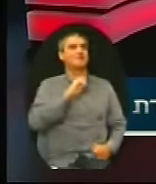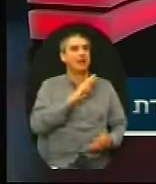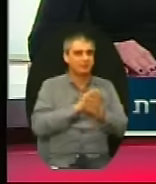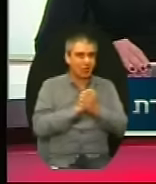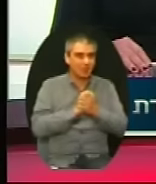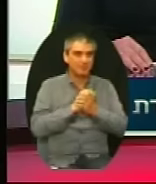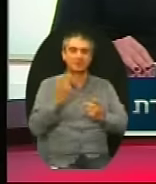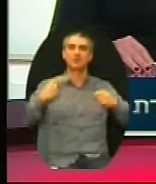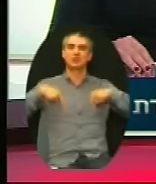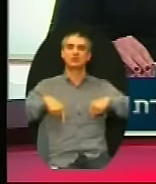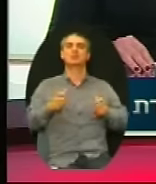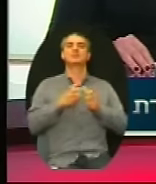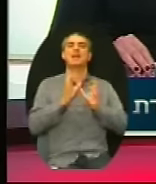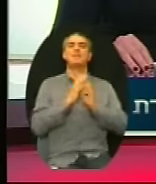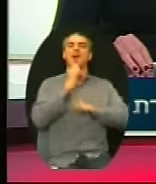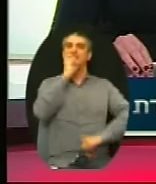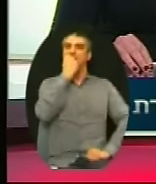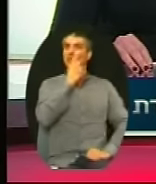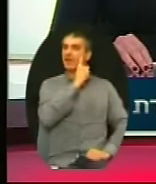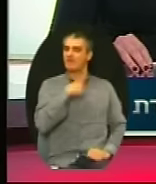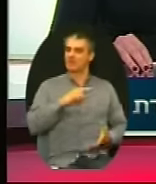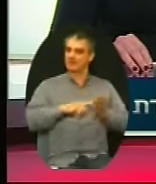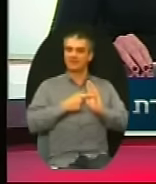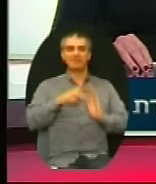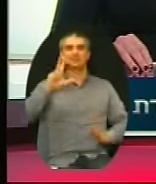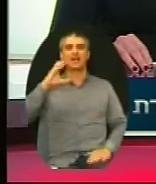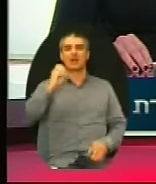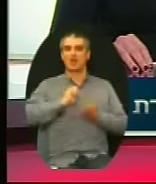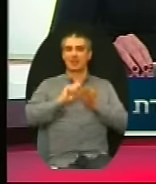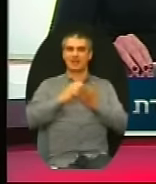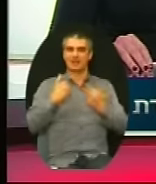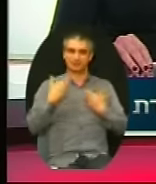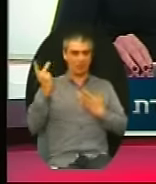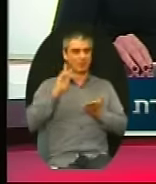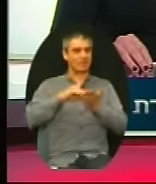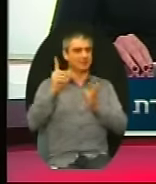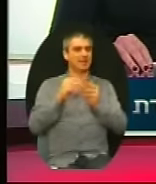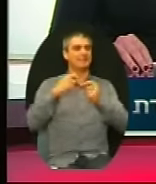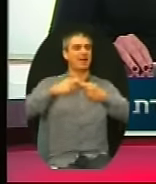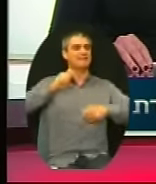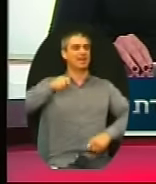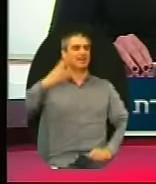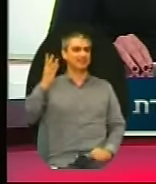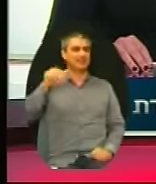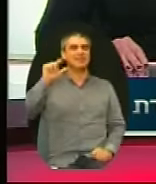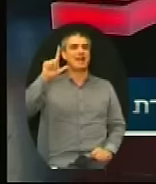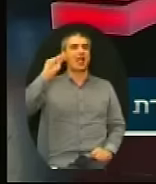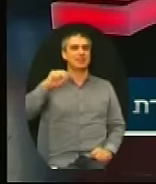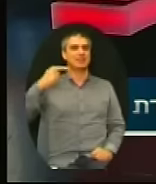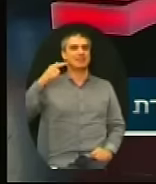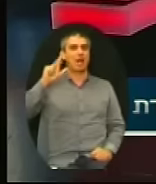אהלן. יושבת ראש סיעת המחנה הציוני, אבל התקבלתי דווקא לצחי כהן כתבנו, שנמצא עם חבר הכנסת אילן